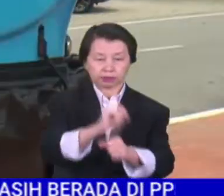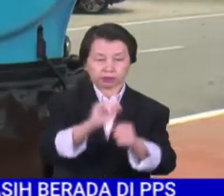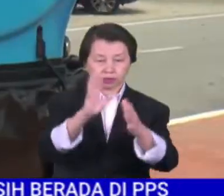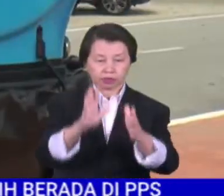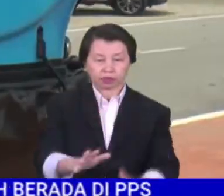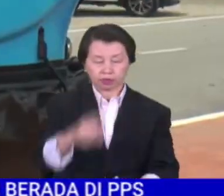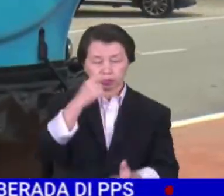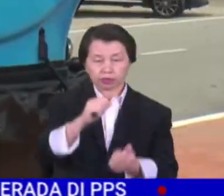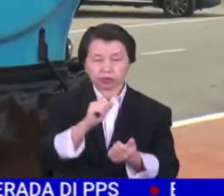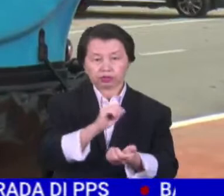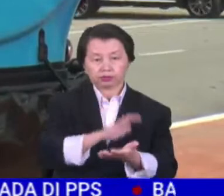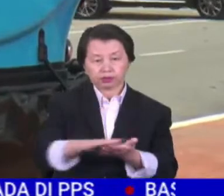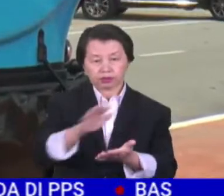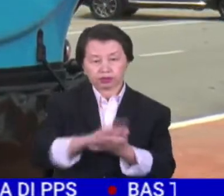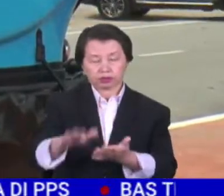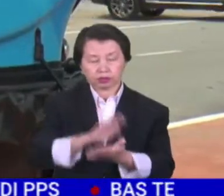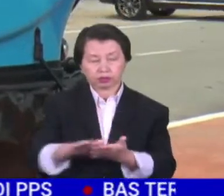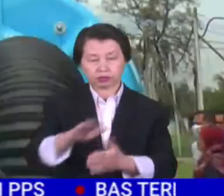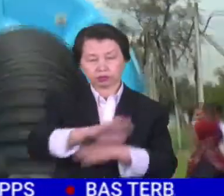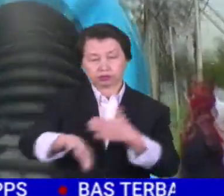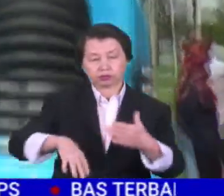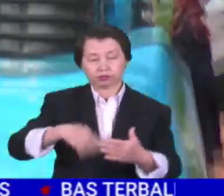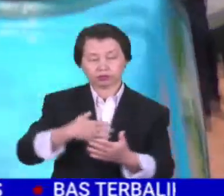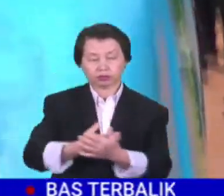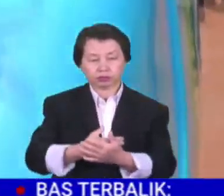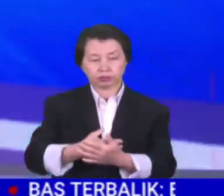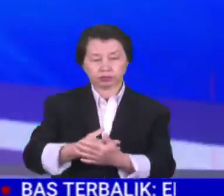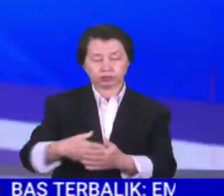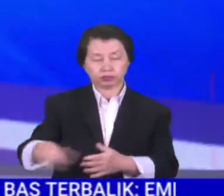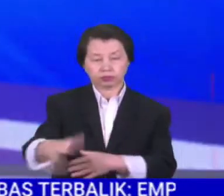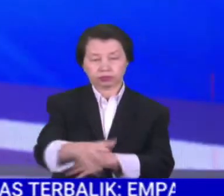bagi membersihkan keseluruhan pantai.